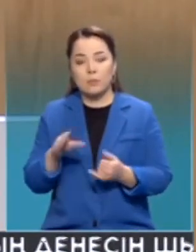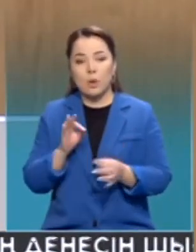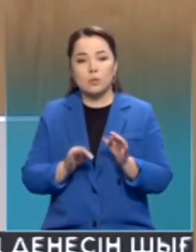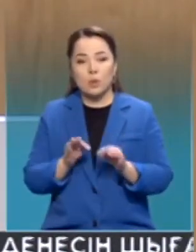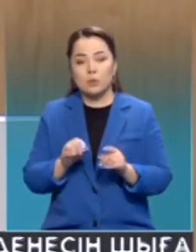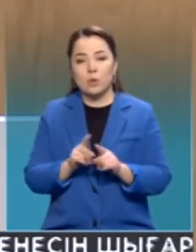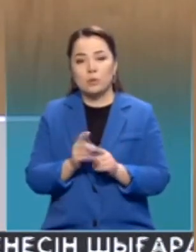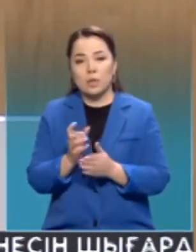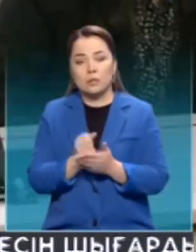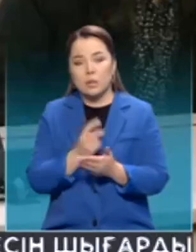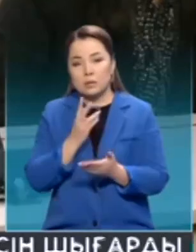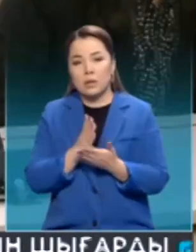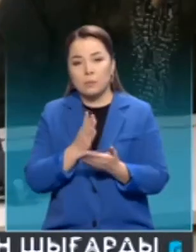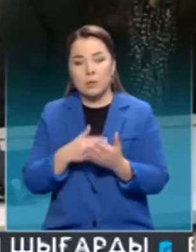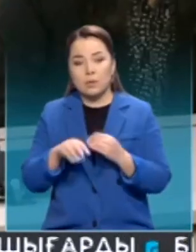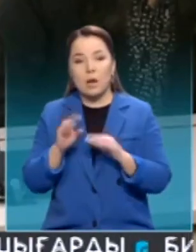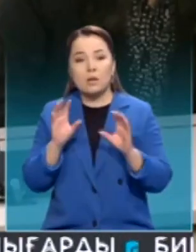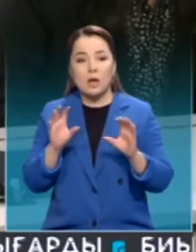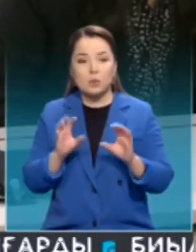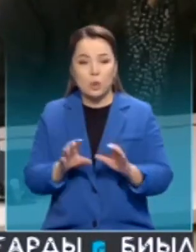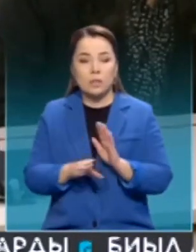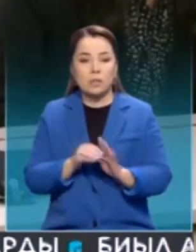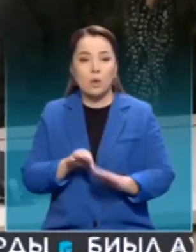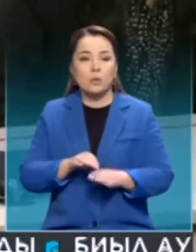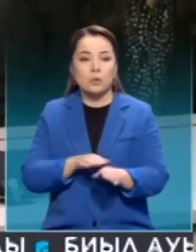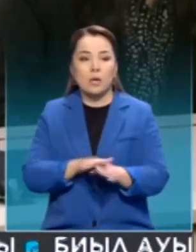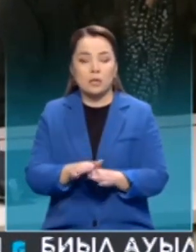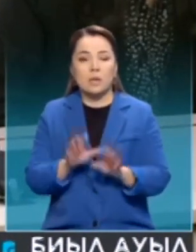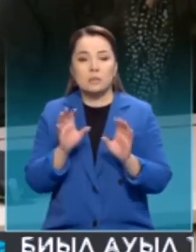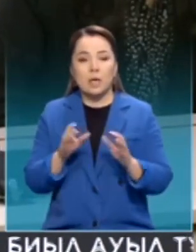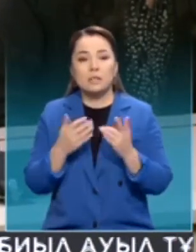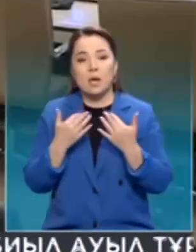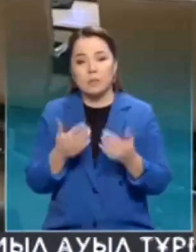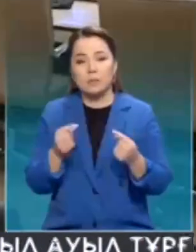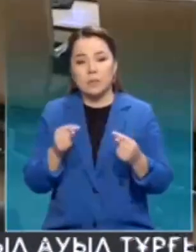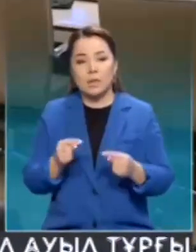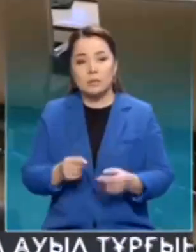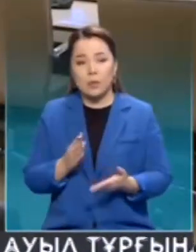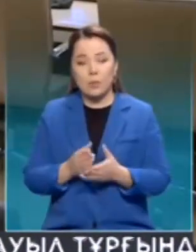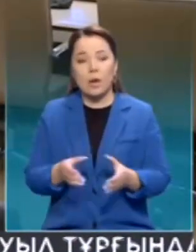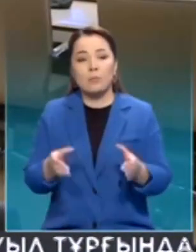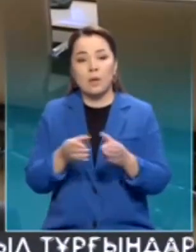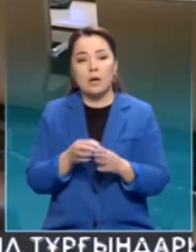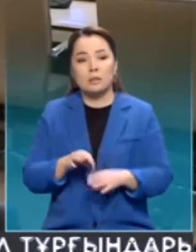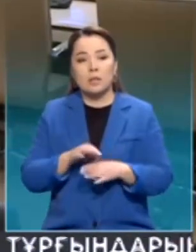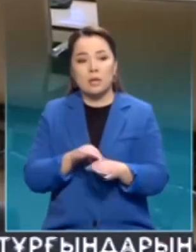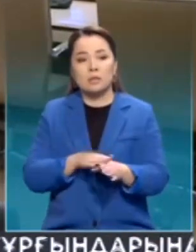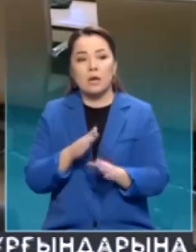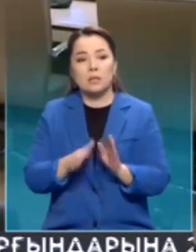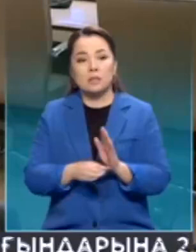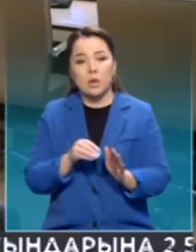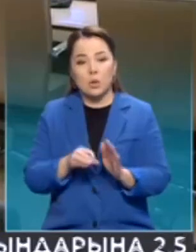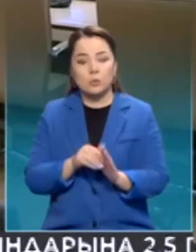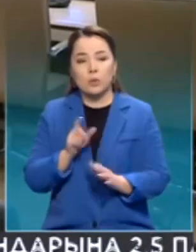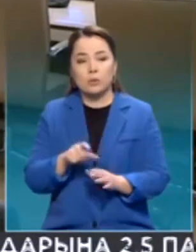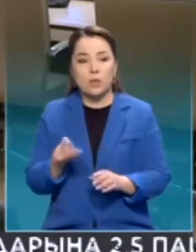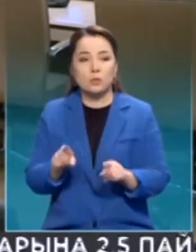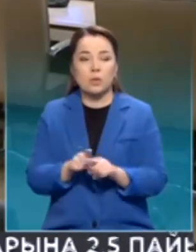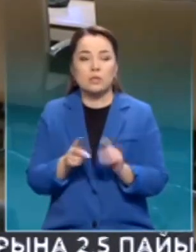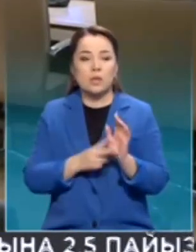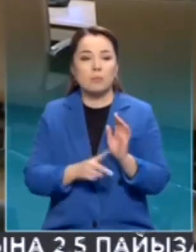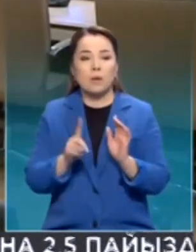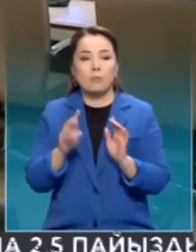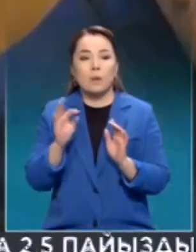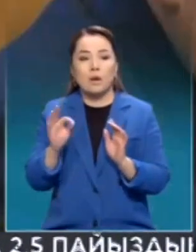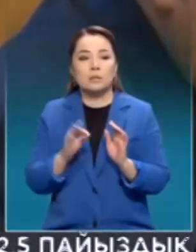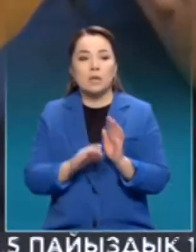нормасы толық сақталған, барлығы конституция мен сайлау туралы заң талаптарына сай. Партия алдыңғы сайлауда таңдаушылардың